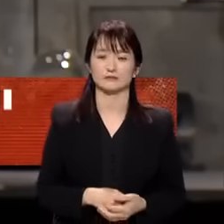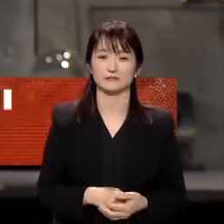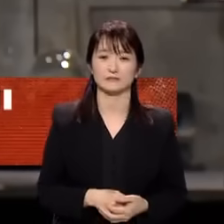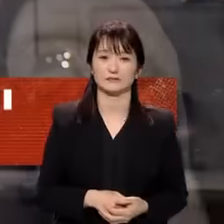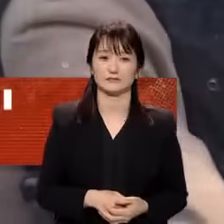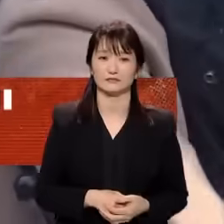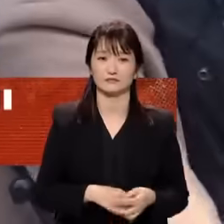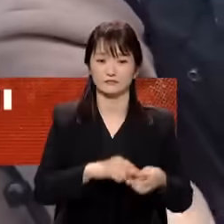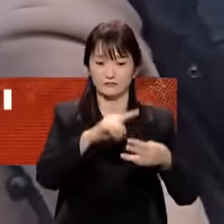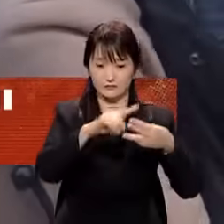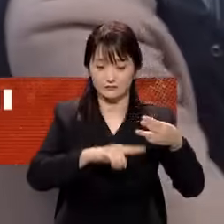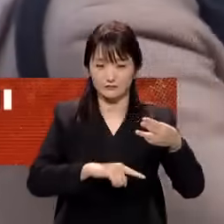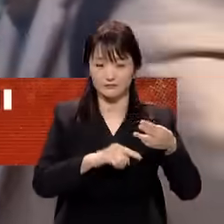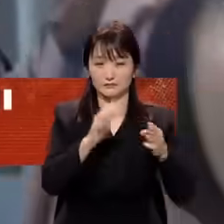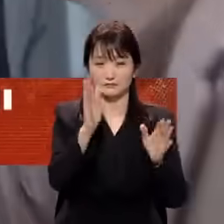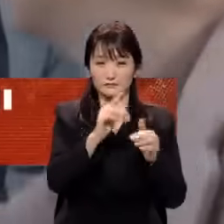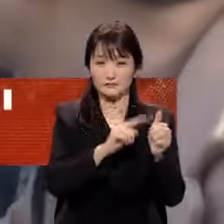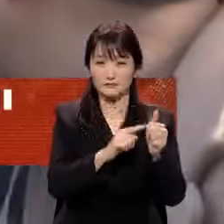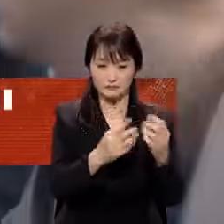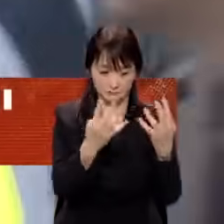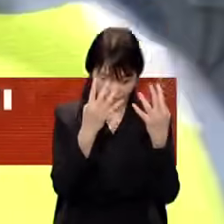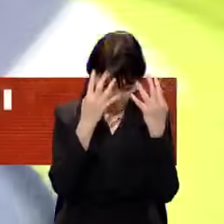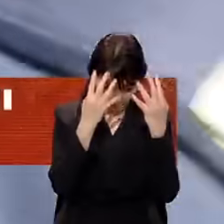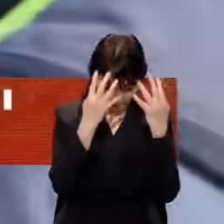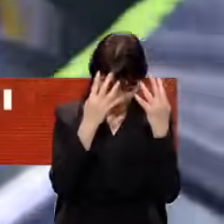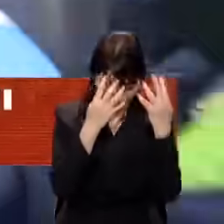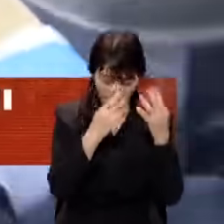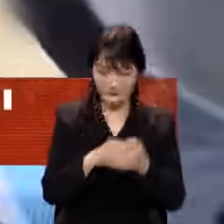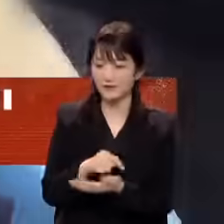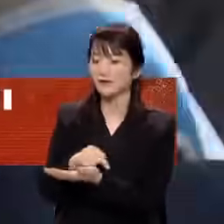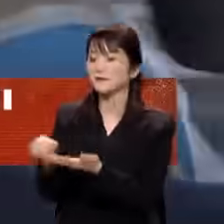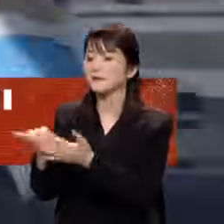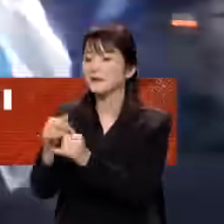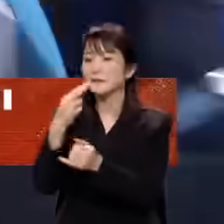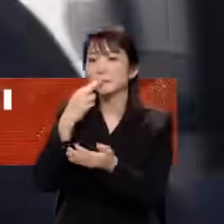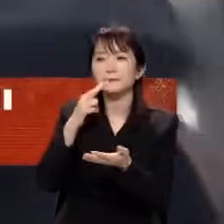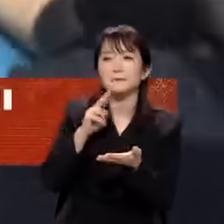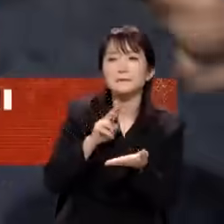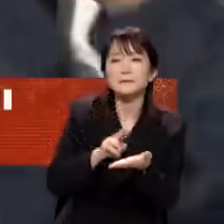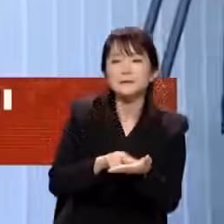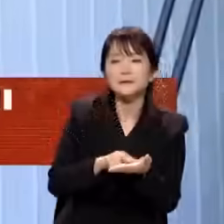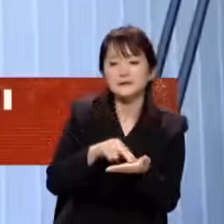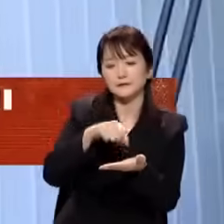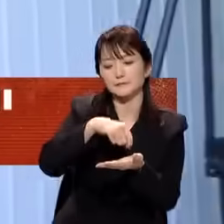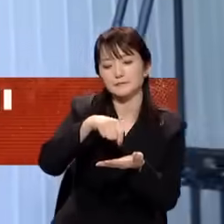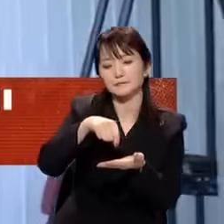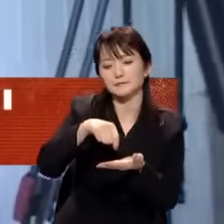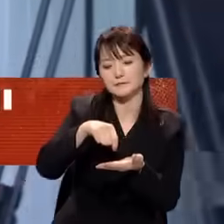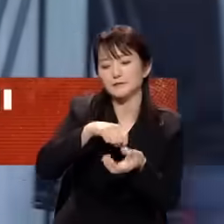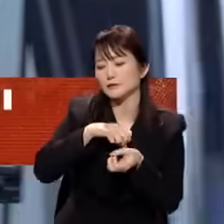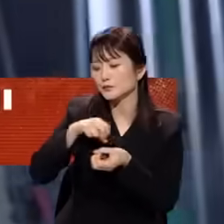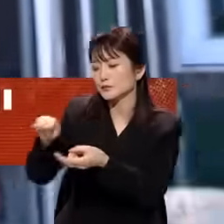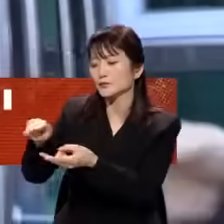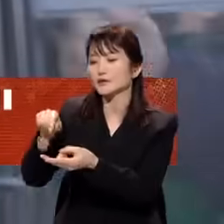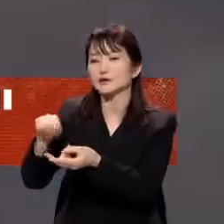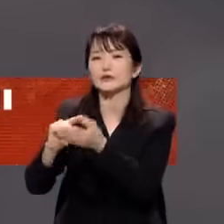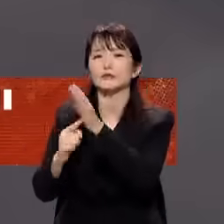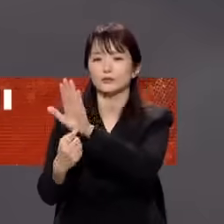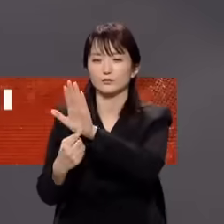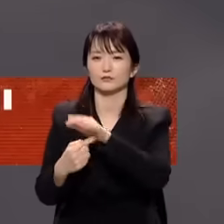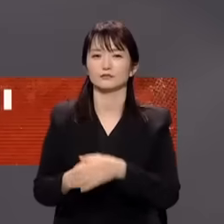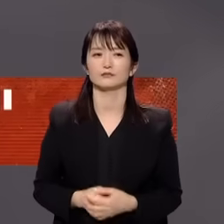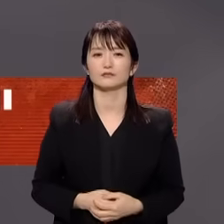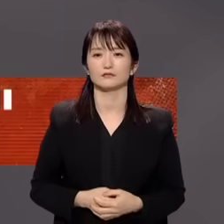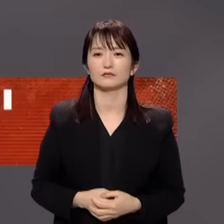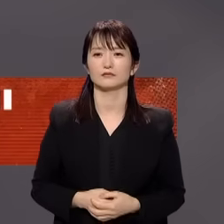학생이라는 윤 씨가 지금 교도소에 있으면서 피해자에게 편지를 쓰고 지금 쓴 게 공개가 됐는데요.